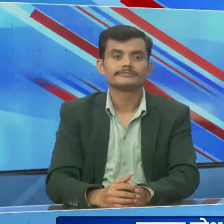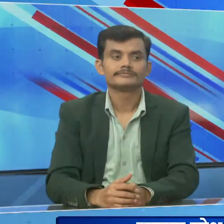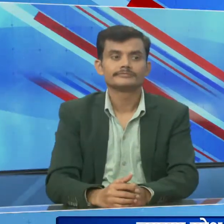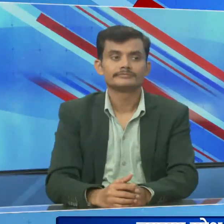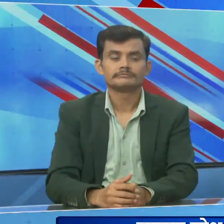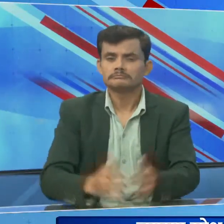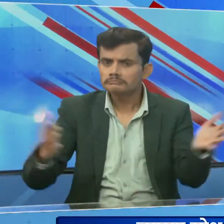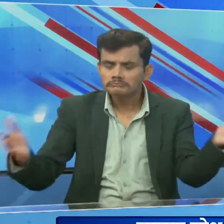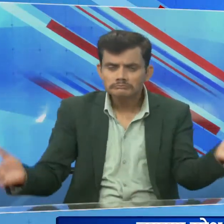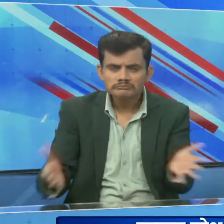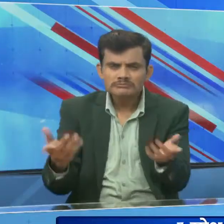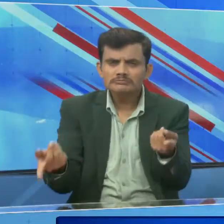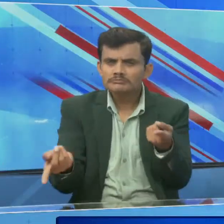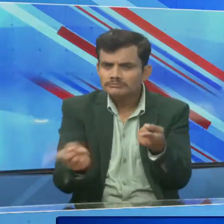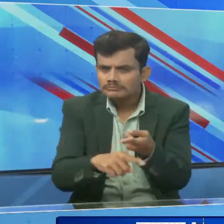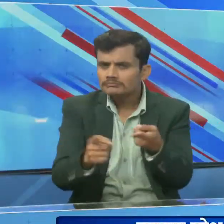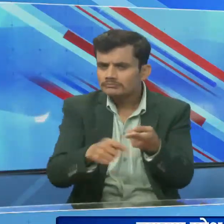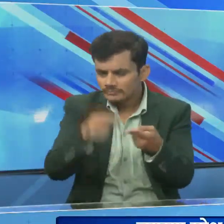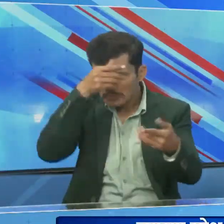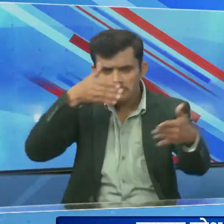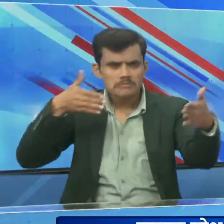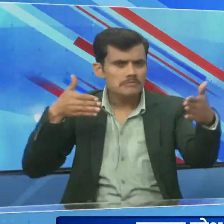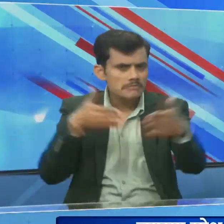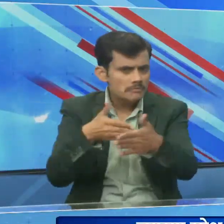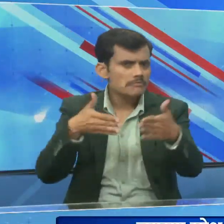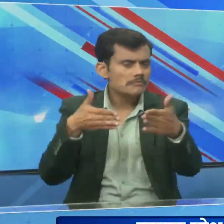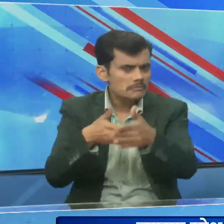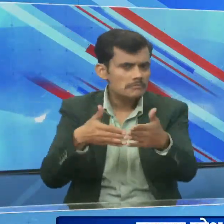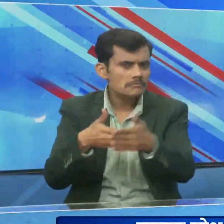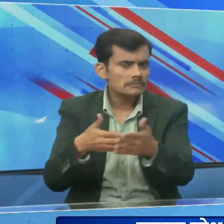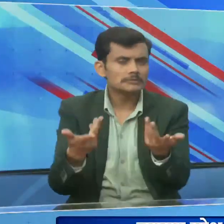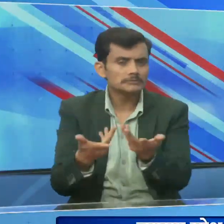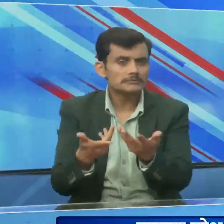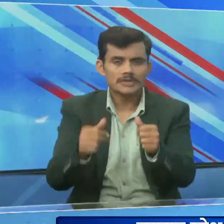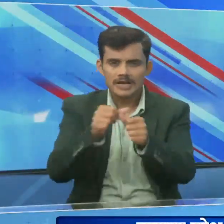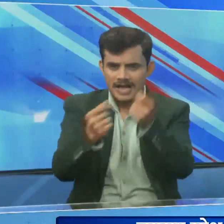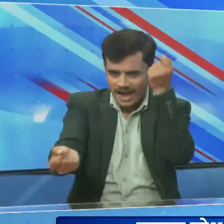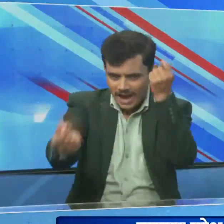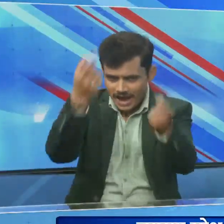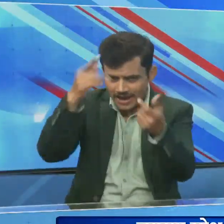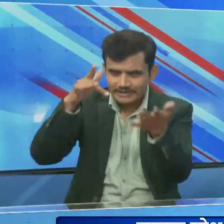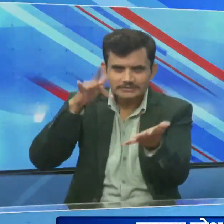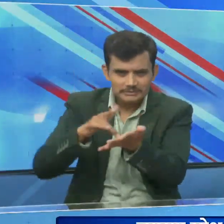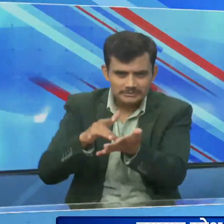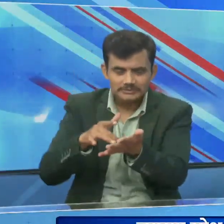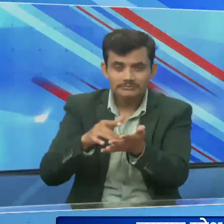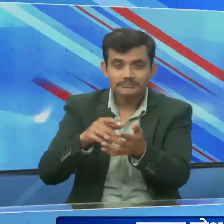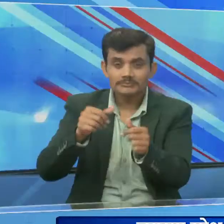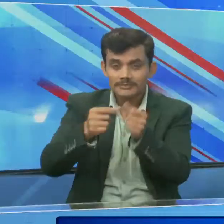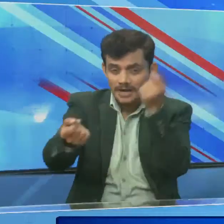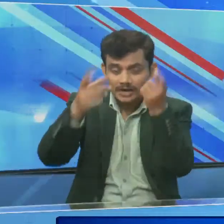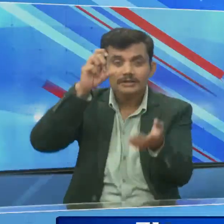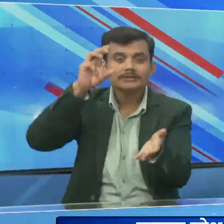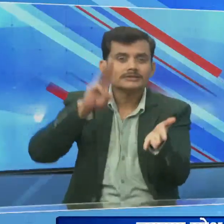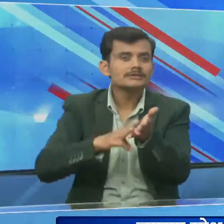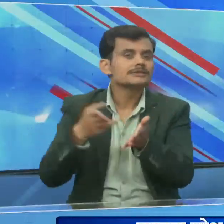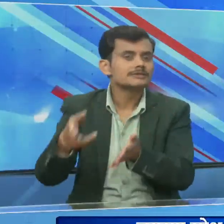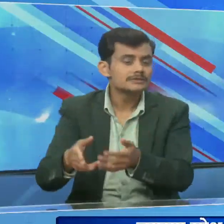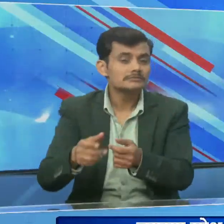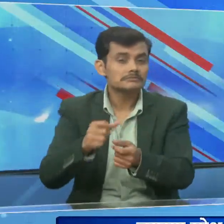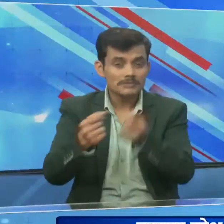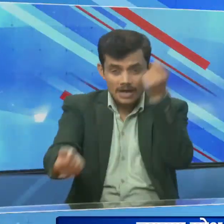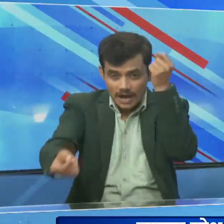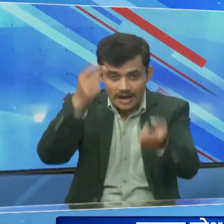उसके सामने कुछ बाधाएं लगाने के लिए, खास तौर से असम में असम के मुख्यमंत्री और असम के